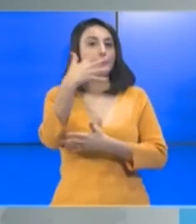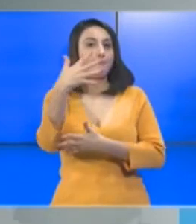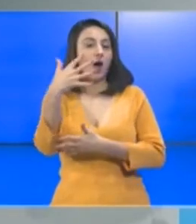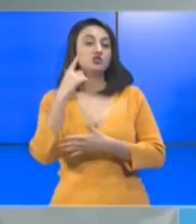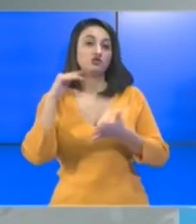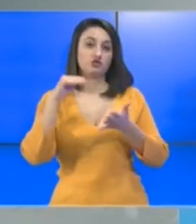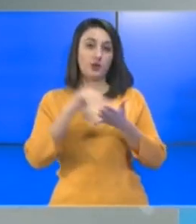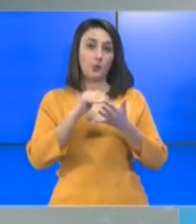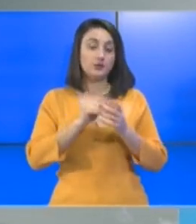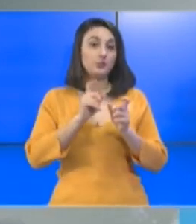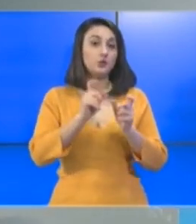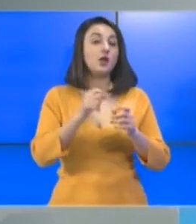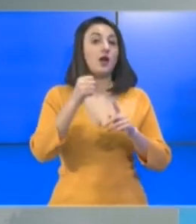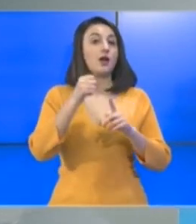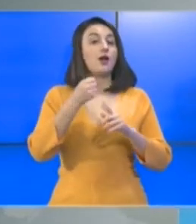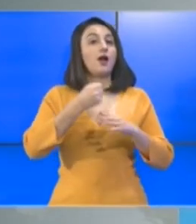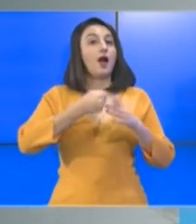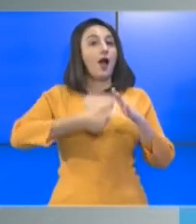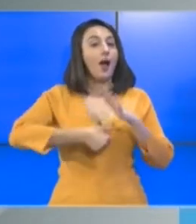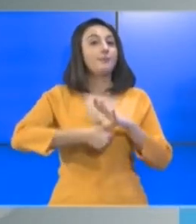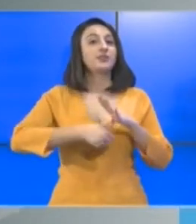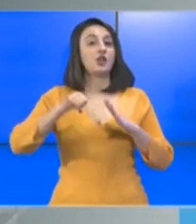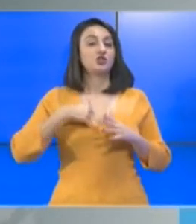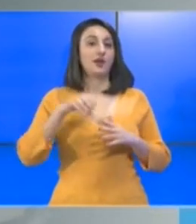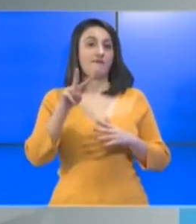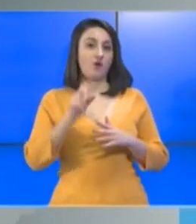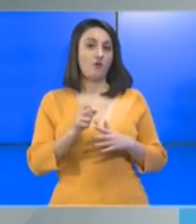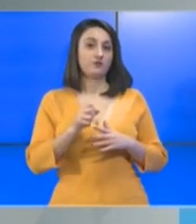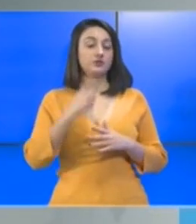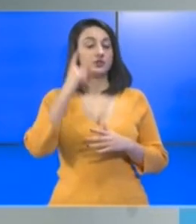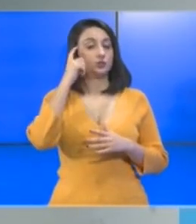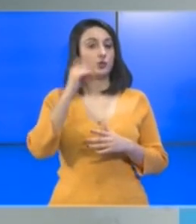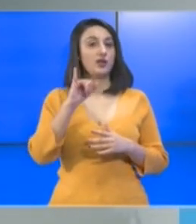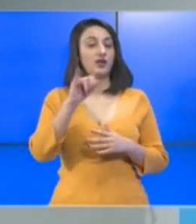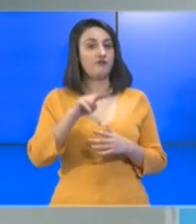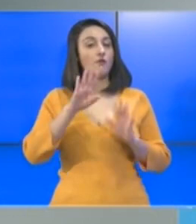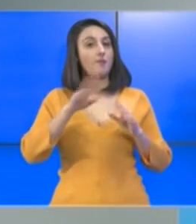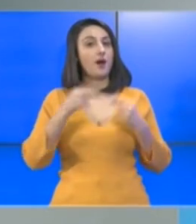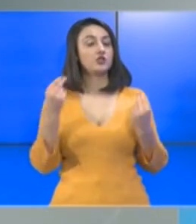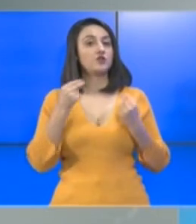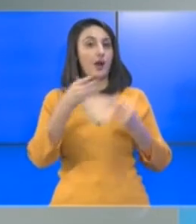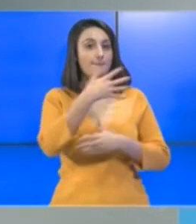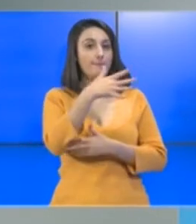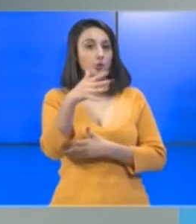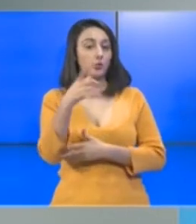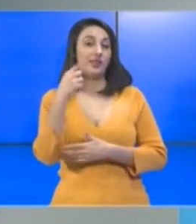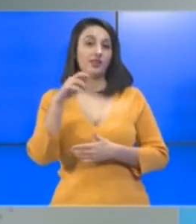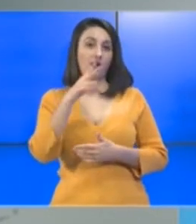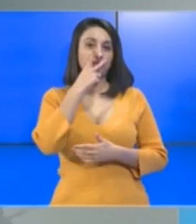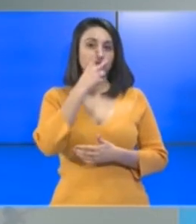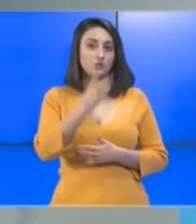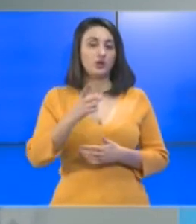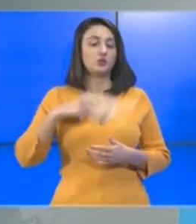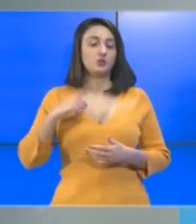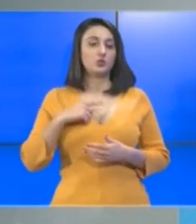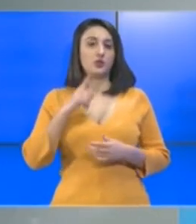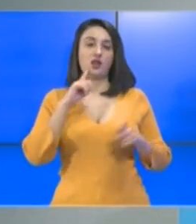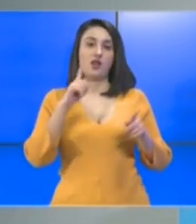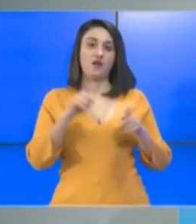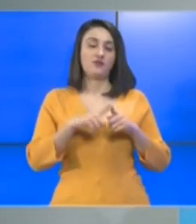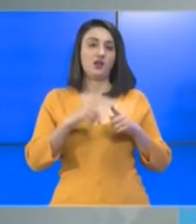să protejeze capitala și județul Ilfov. Să spunem că județul Ilfov are câteva păduri, dar ați văzut că sunt agresate